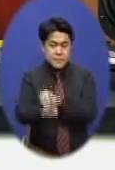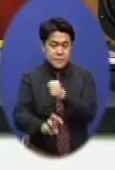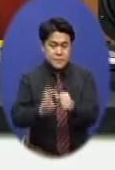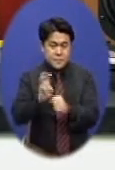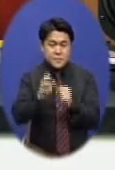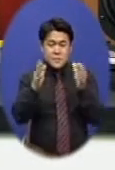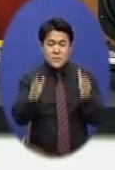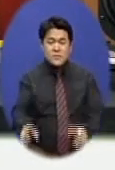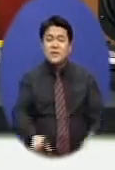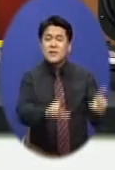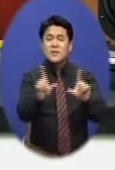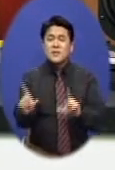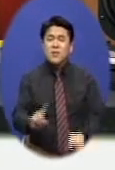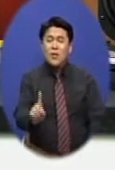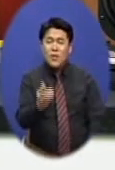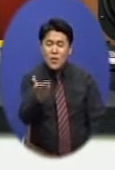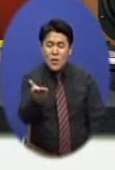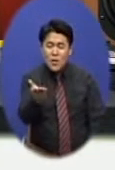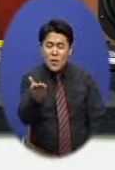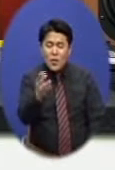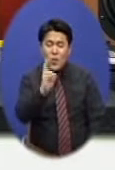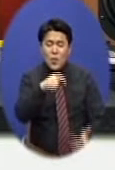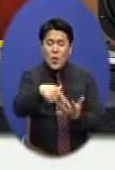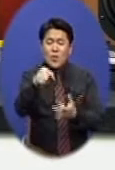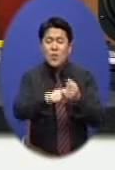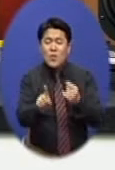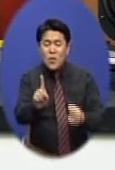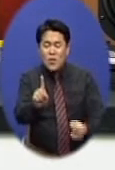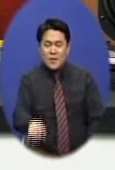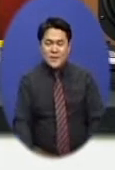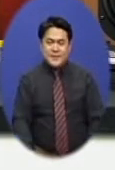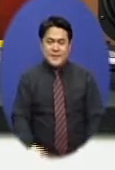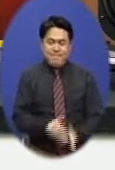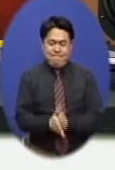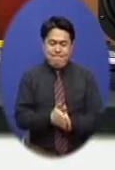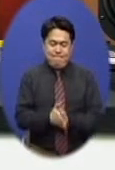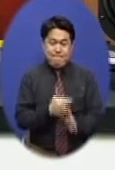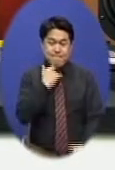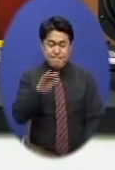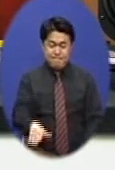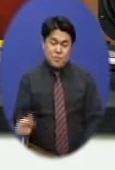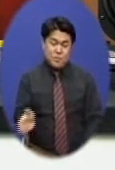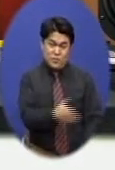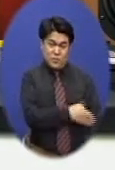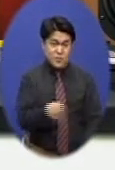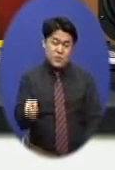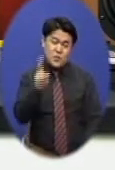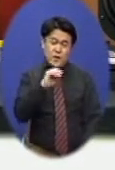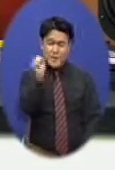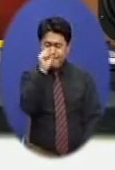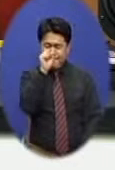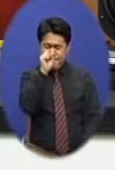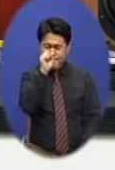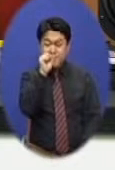30년의 세월이 어떠셨길래 이 곡을 선택하셨나요? 그냥 제가 어렸을 때부터 노래를 좋아했는데. 네.